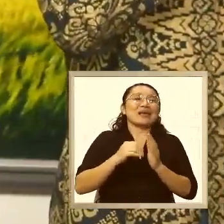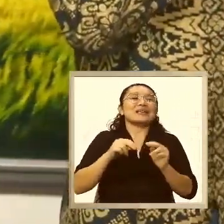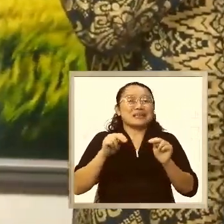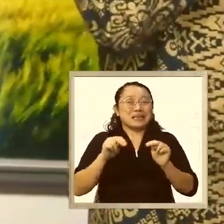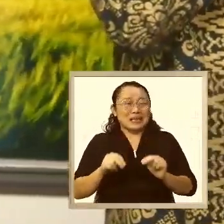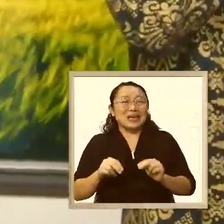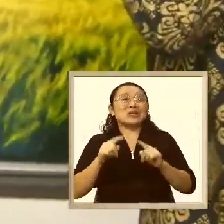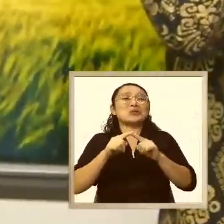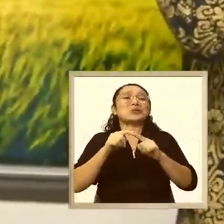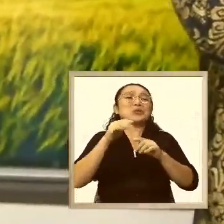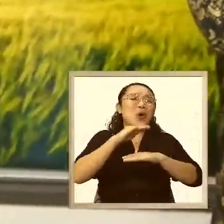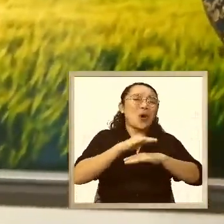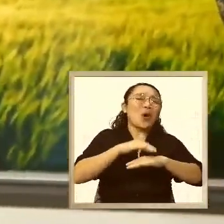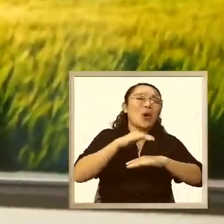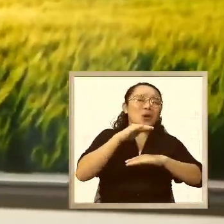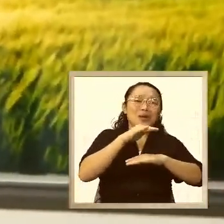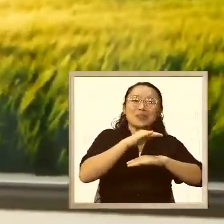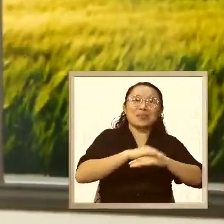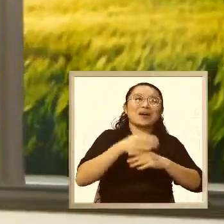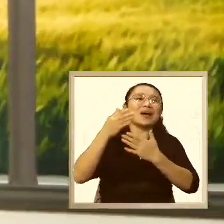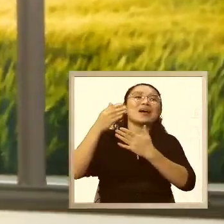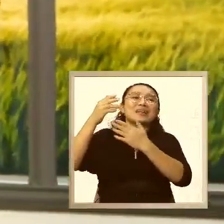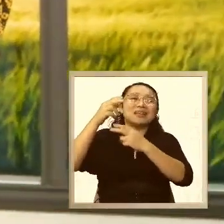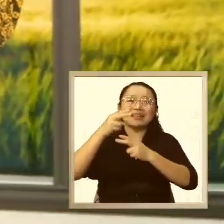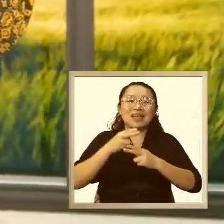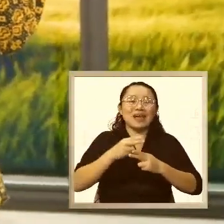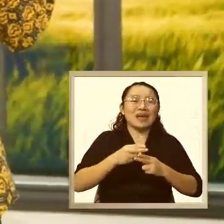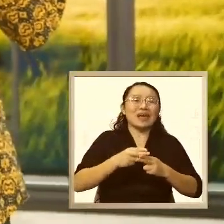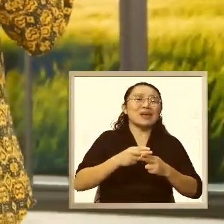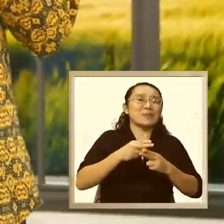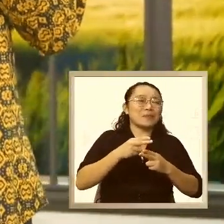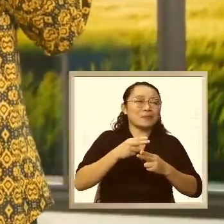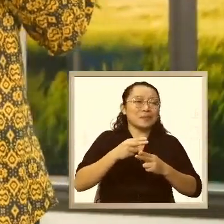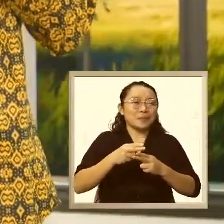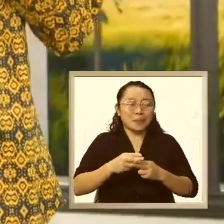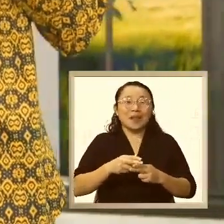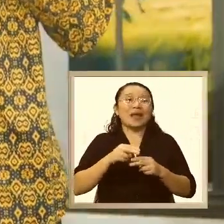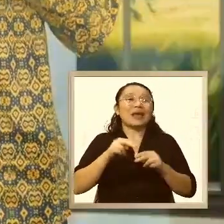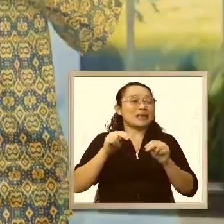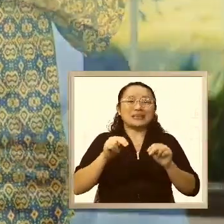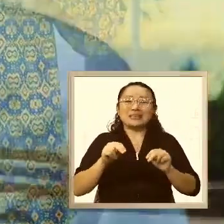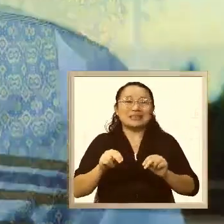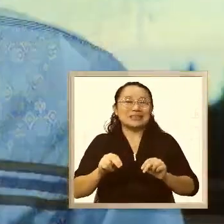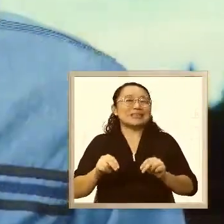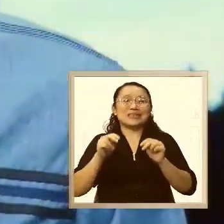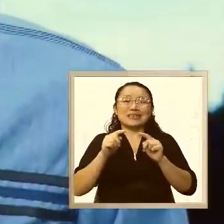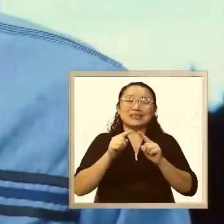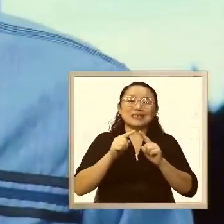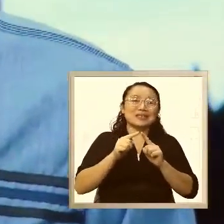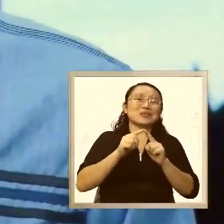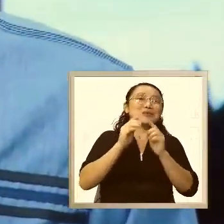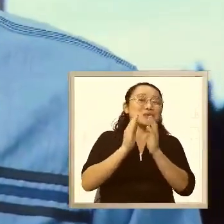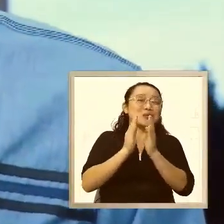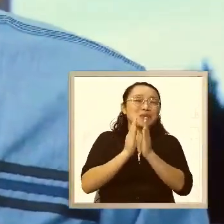pray, it pays to call upon his name, it pays to